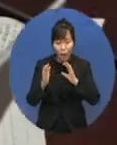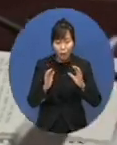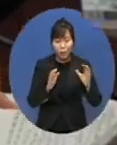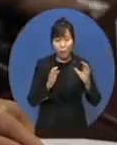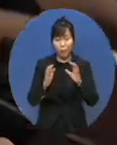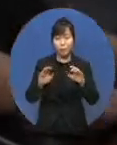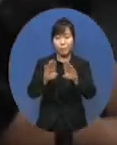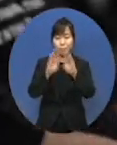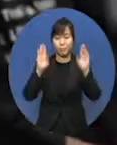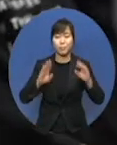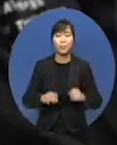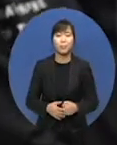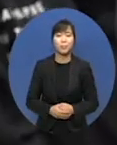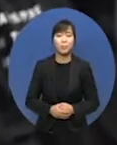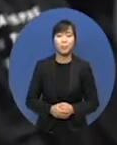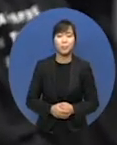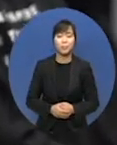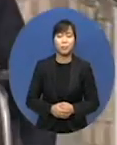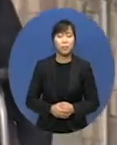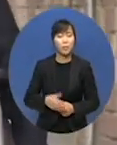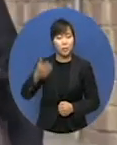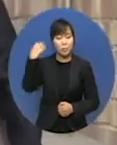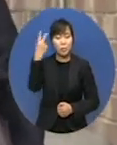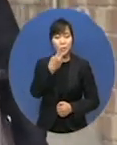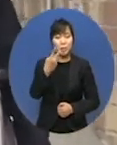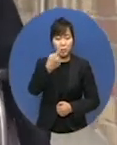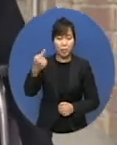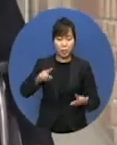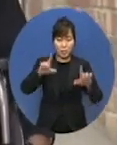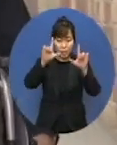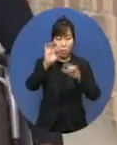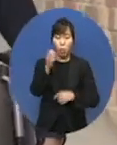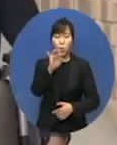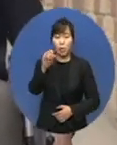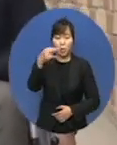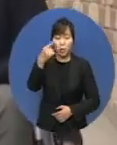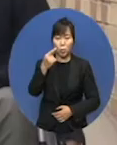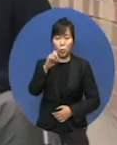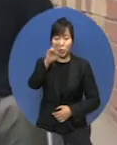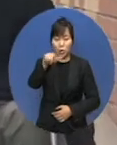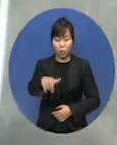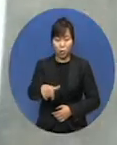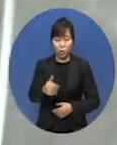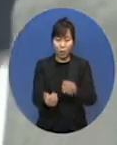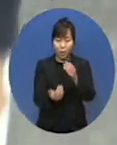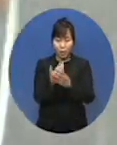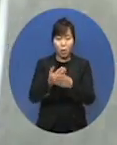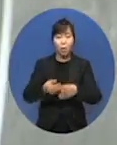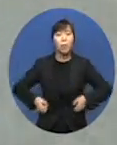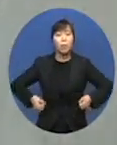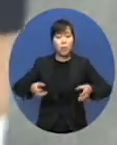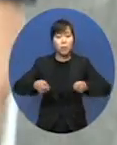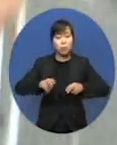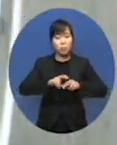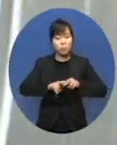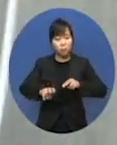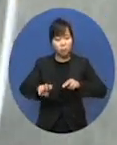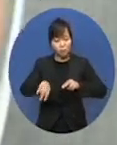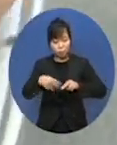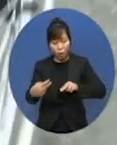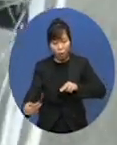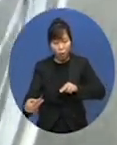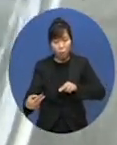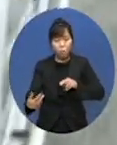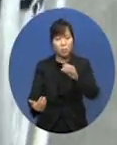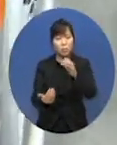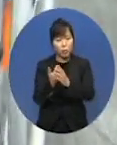장이 열렸습니다 지난 2001년 오이도 역에서 발생한 휠체어리프트 추락사 사고를 계기로